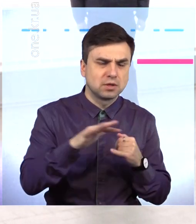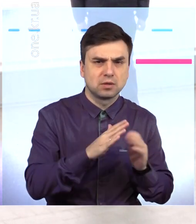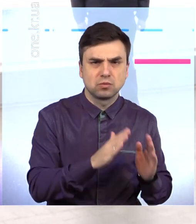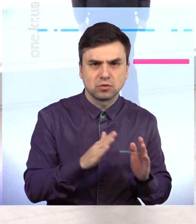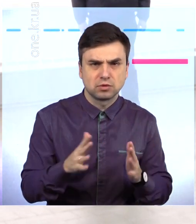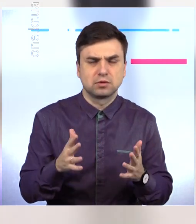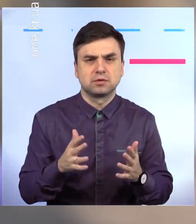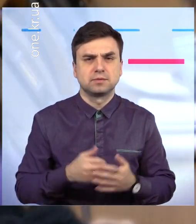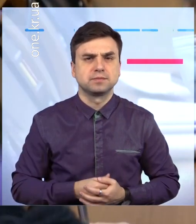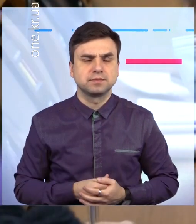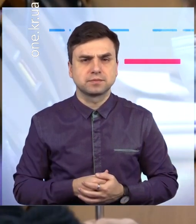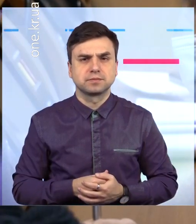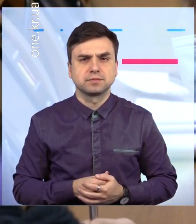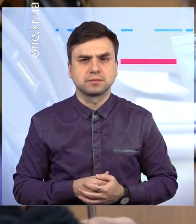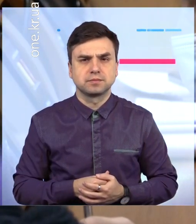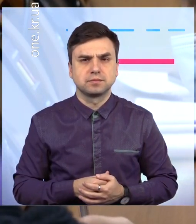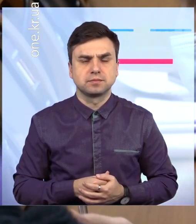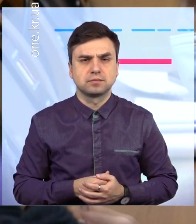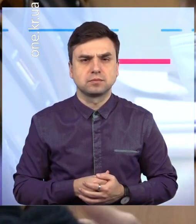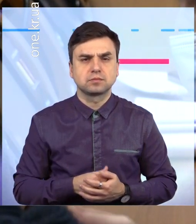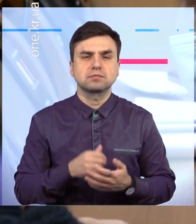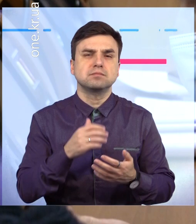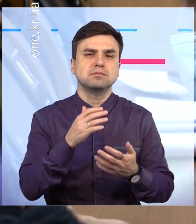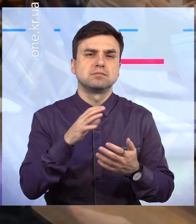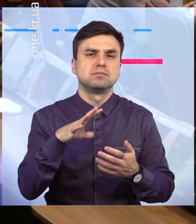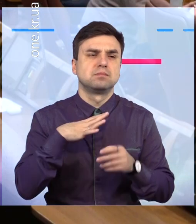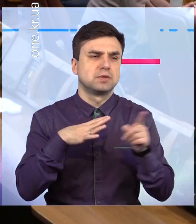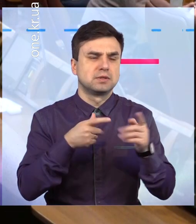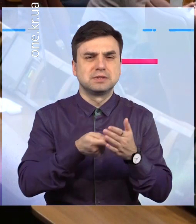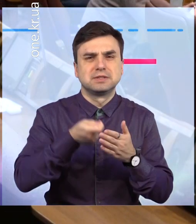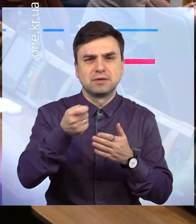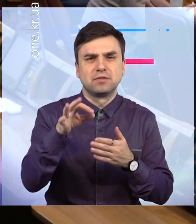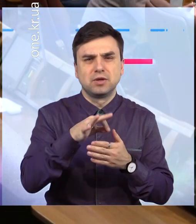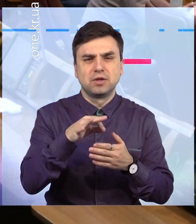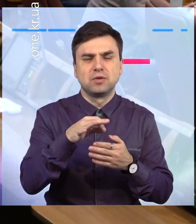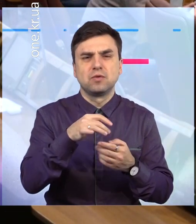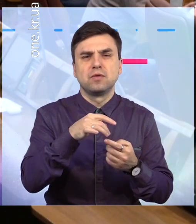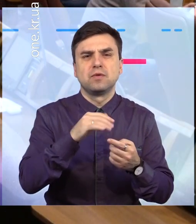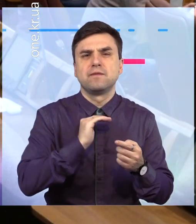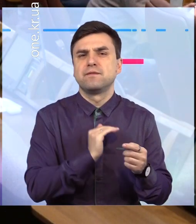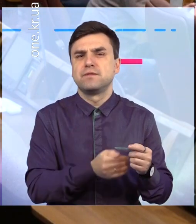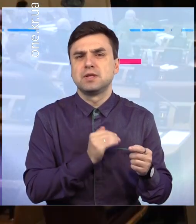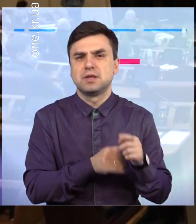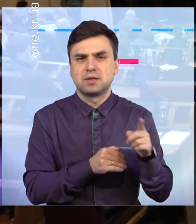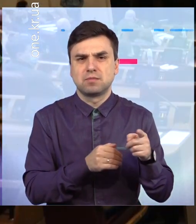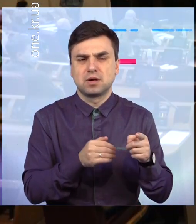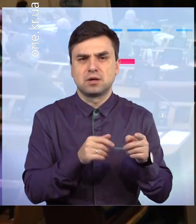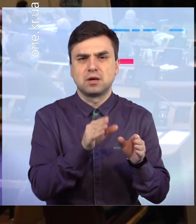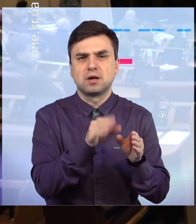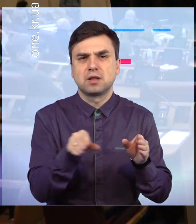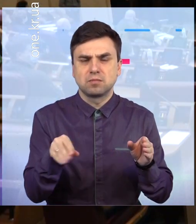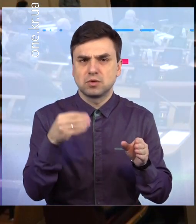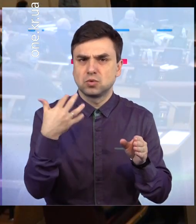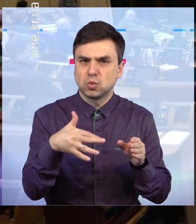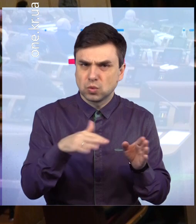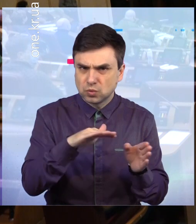розглянули петиції. Окрім нагальних петицій, що стосувалися підтримки ФОПів, також депутати розглянули та підтримали звернення про